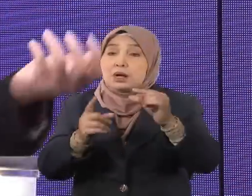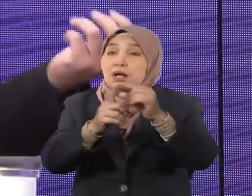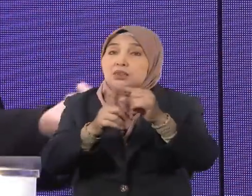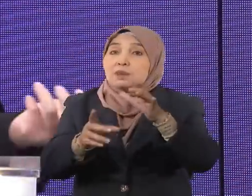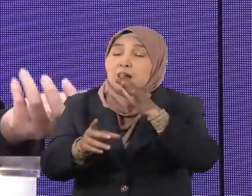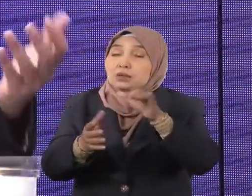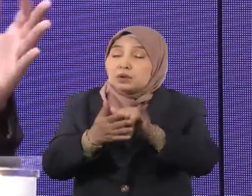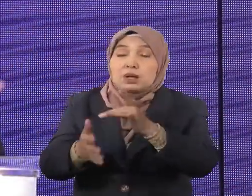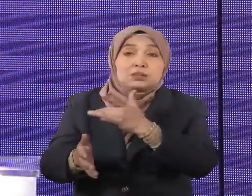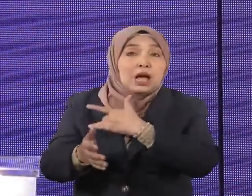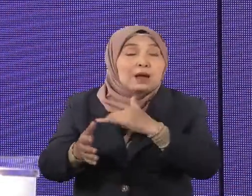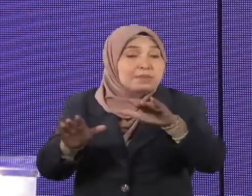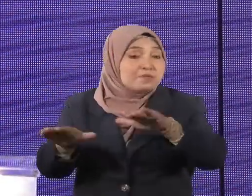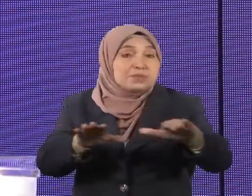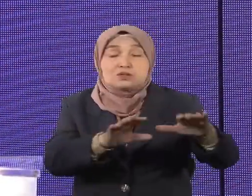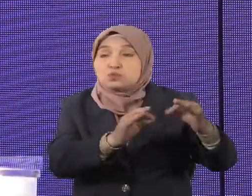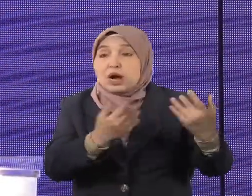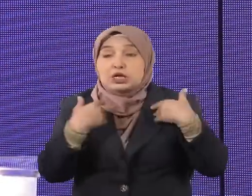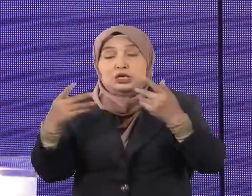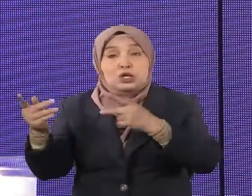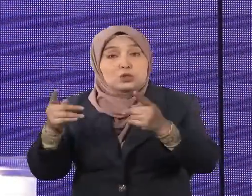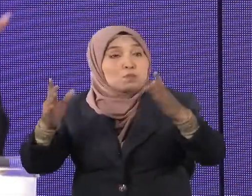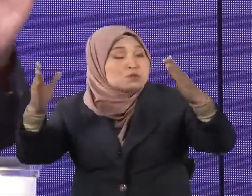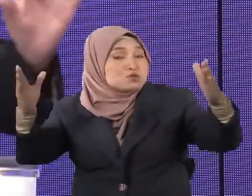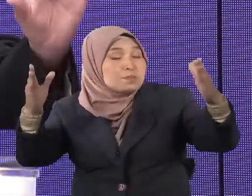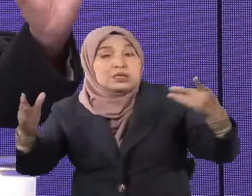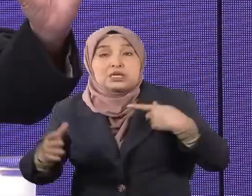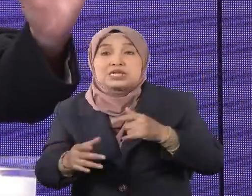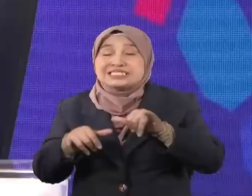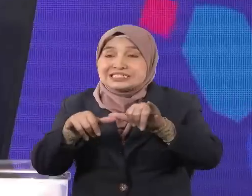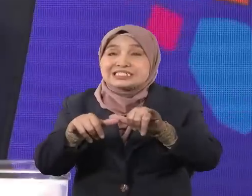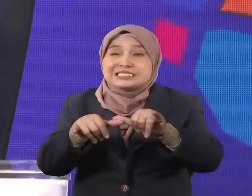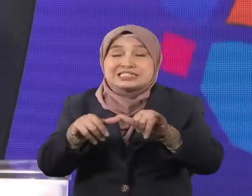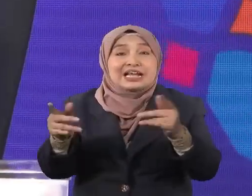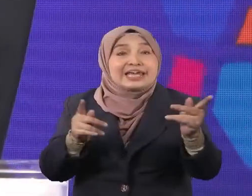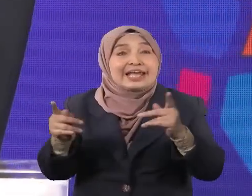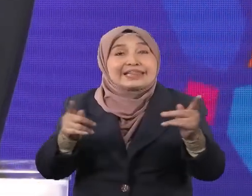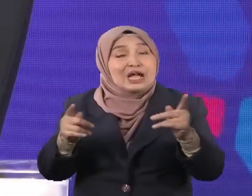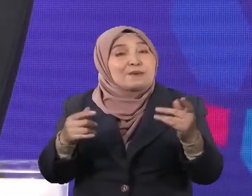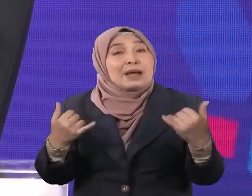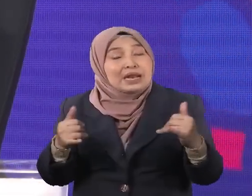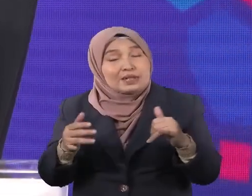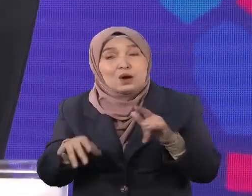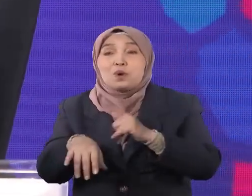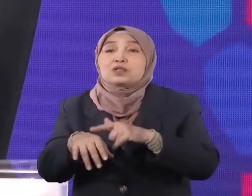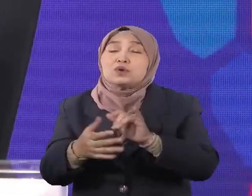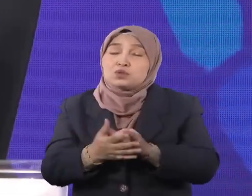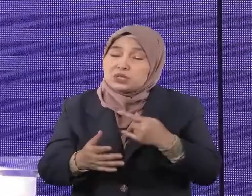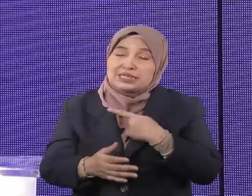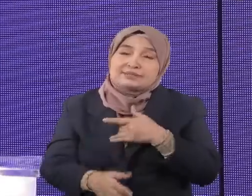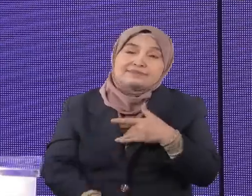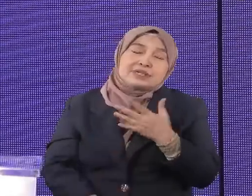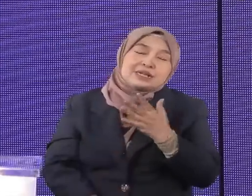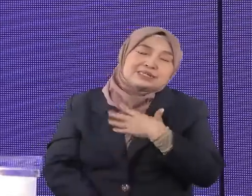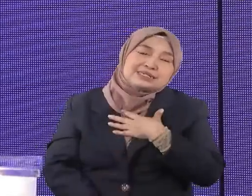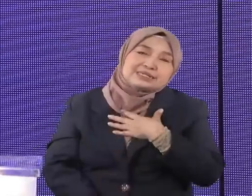bila adik-beradik semua dah beli kereta, kereta tu besar, kita masih lagi kereta mainan kan. Jadi pada waktu tu kita pun rasa,